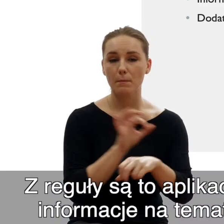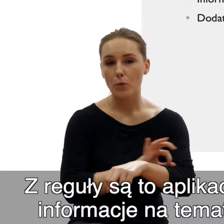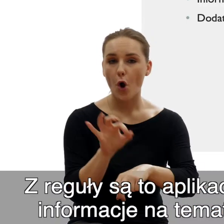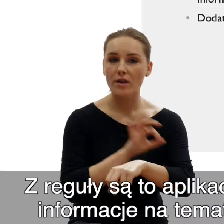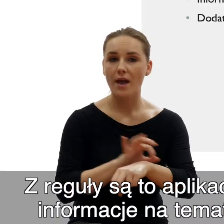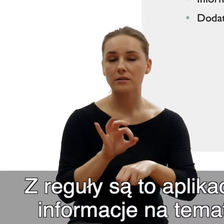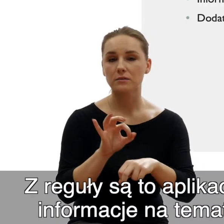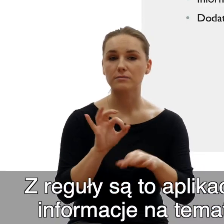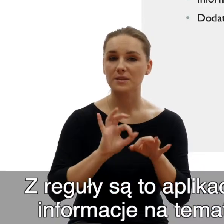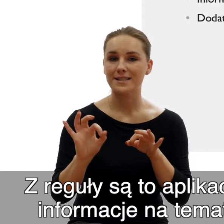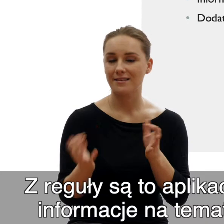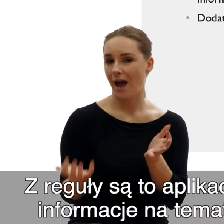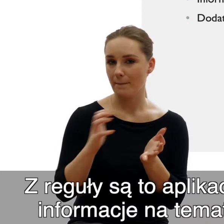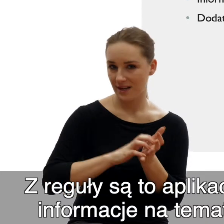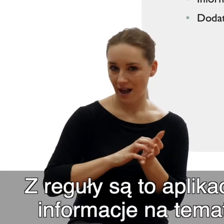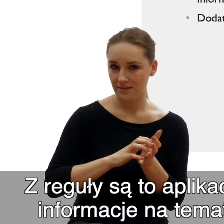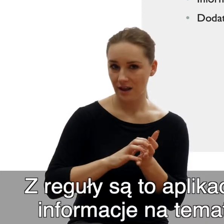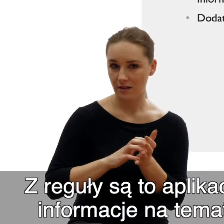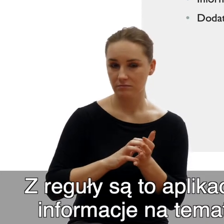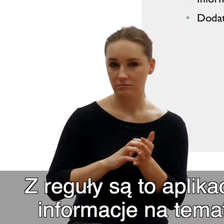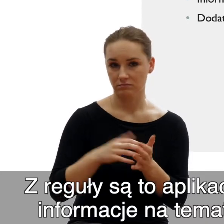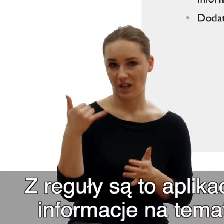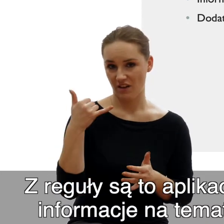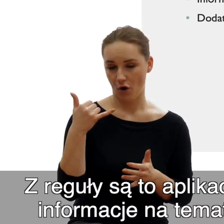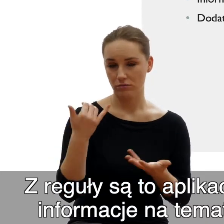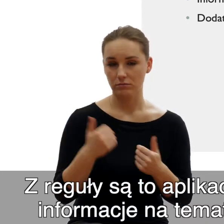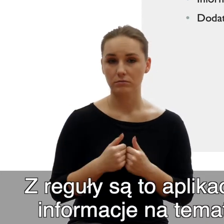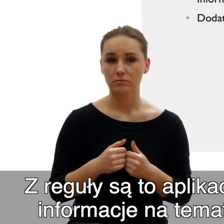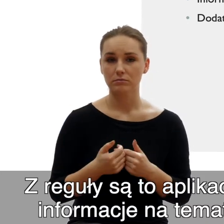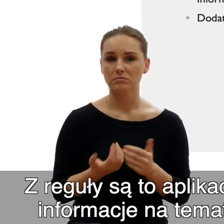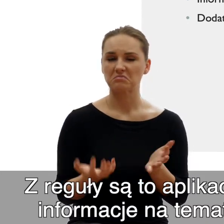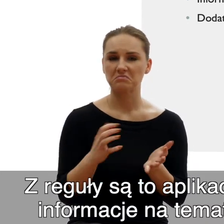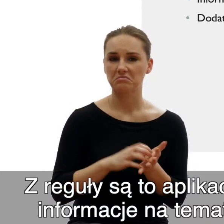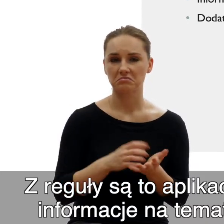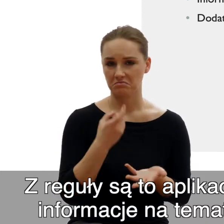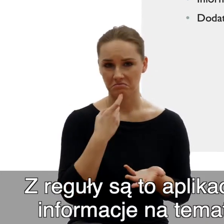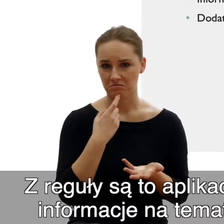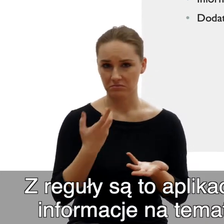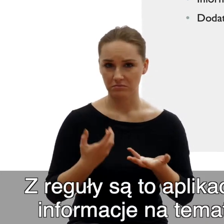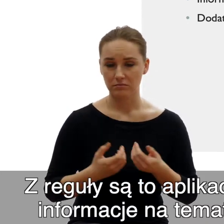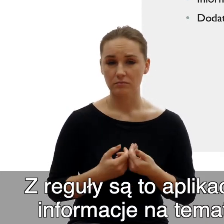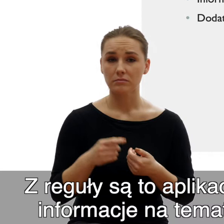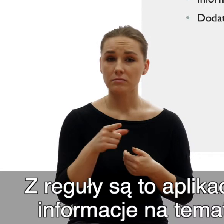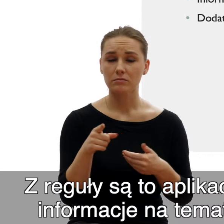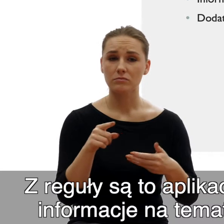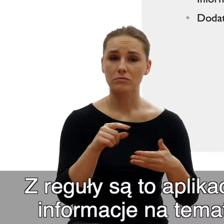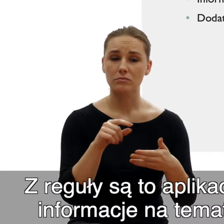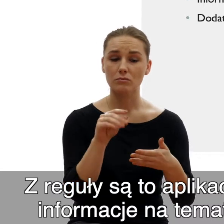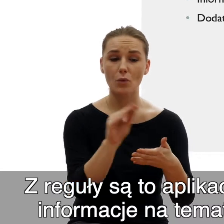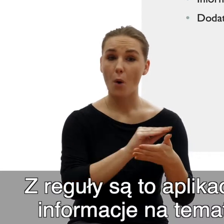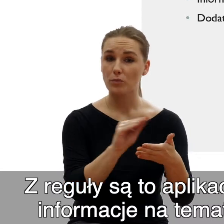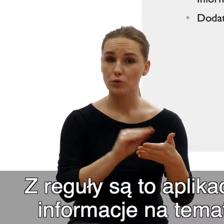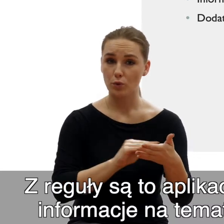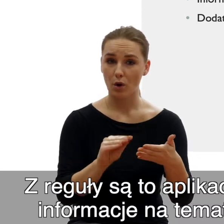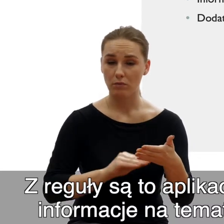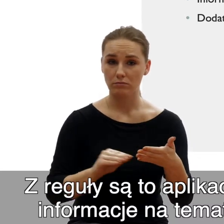to aplikacje, które opisują całość funkcjonowania budynku, informacje na temat